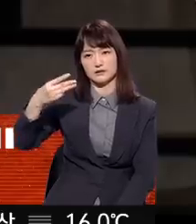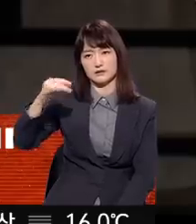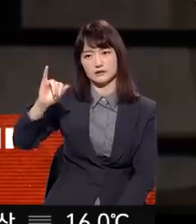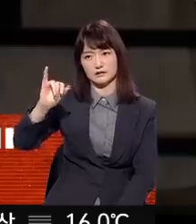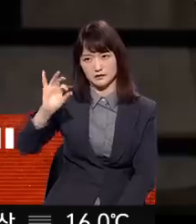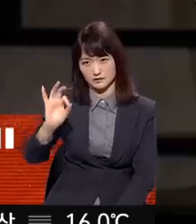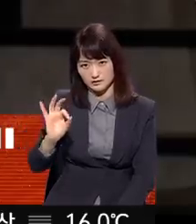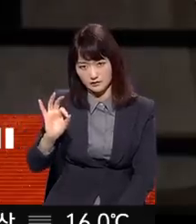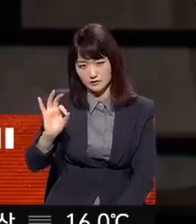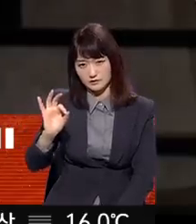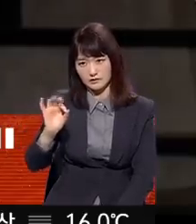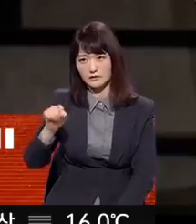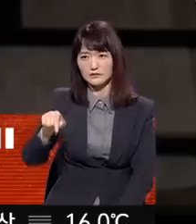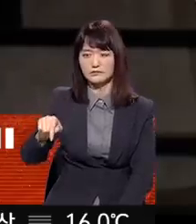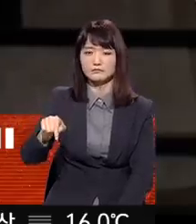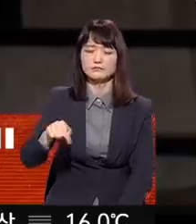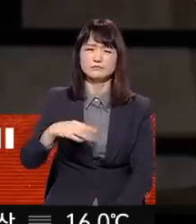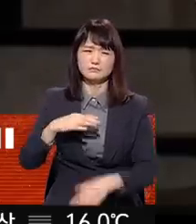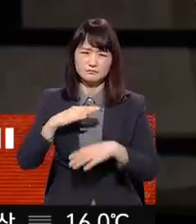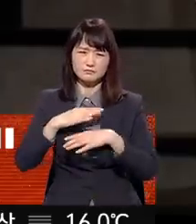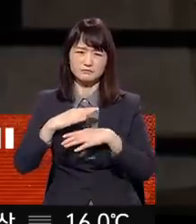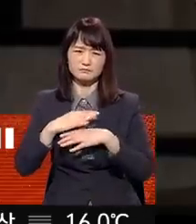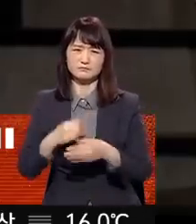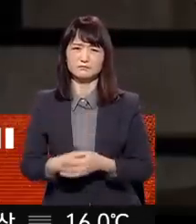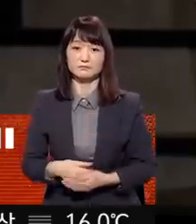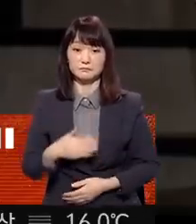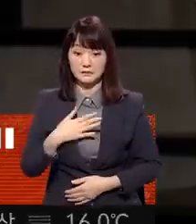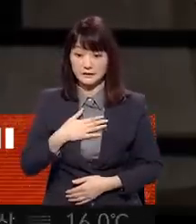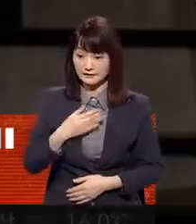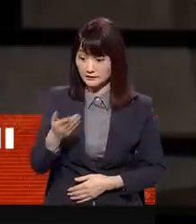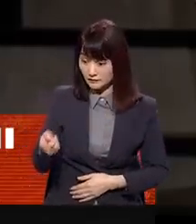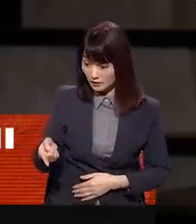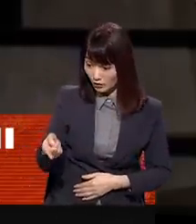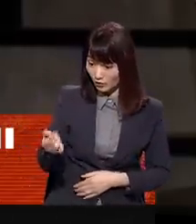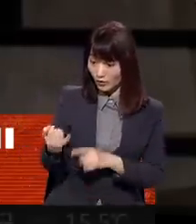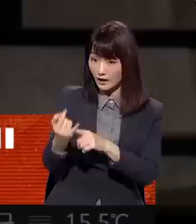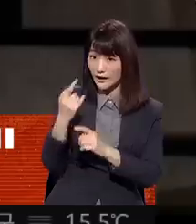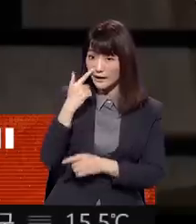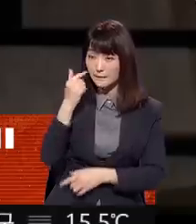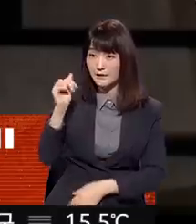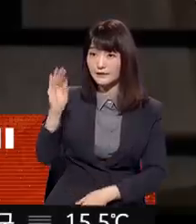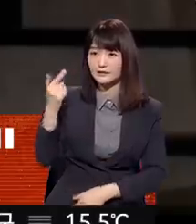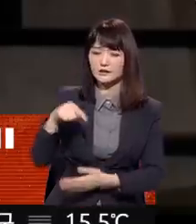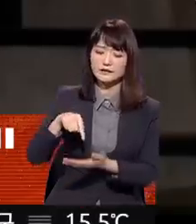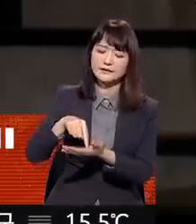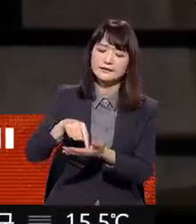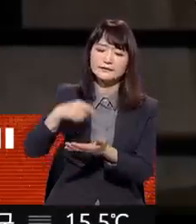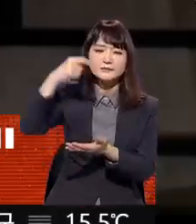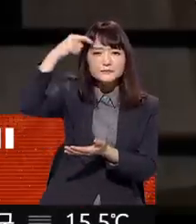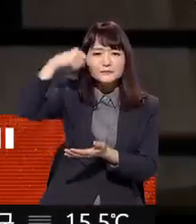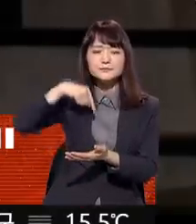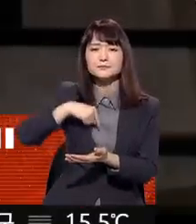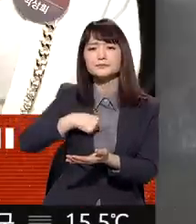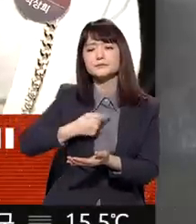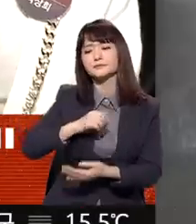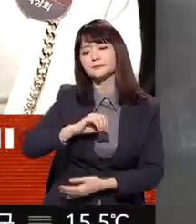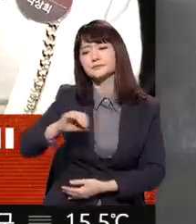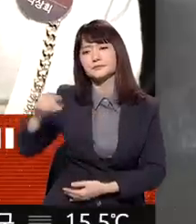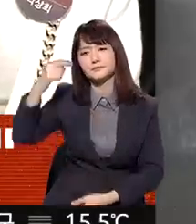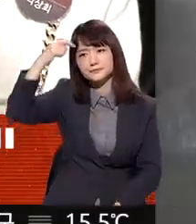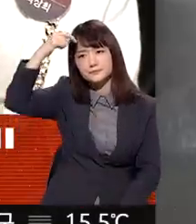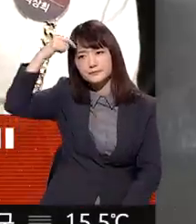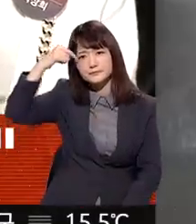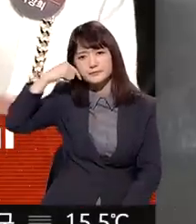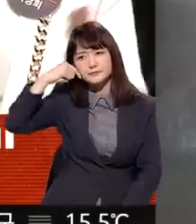당하는 게 무서운 일이에요. 왜냐하면은 나는 너의 아빠가 되어줄게. 그러니까 뭔가 외로움을 느끼거나 혼자서 버려진 느낌의